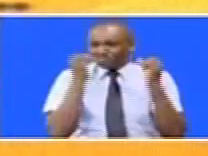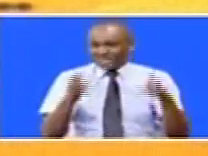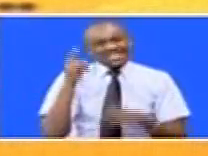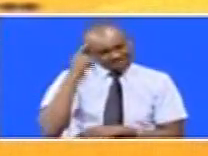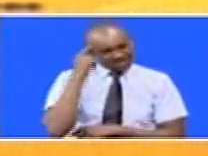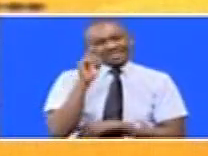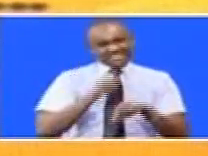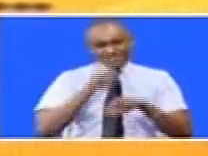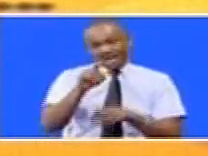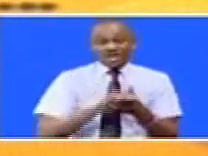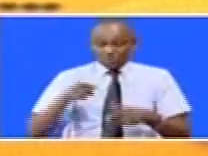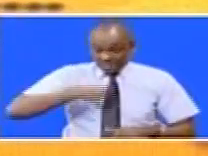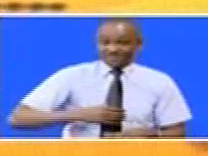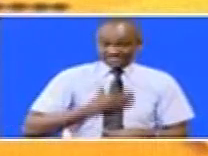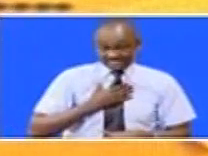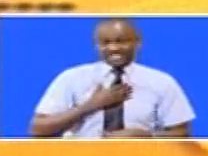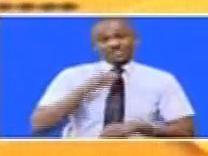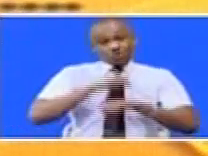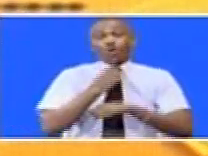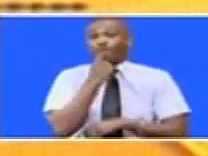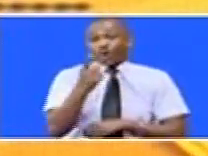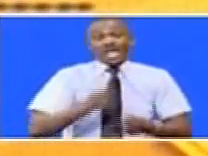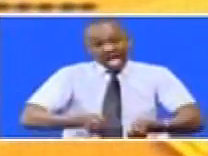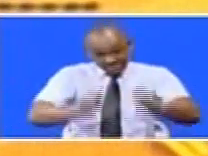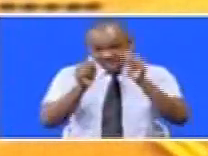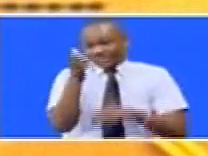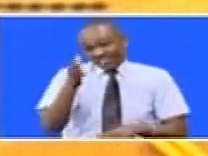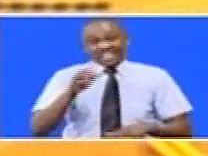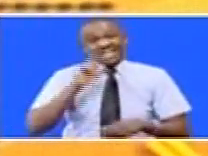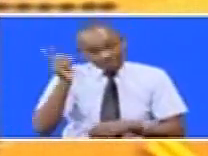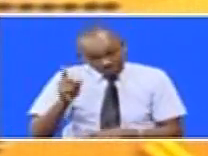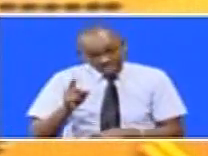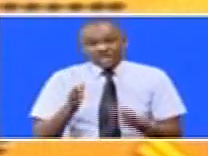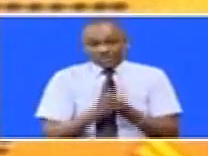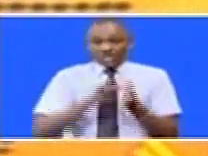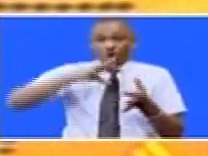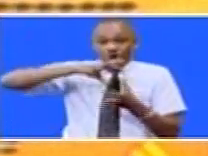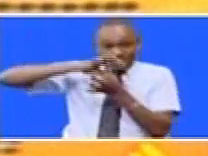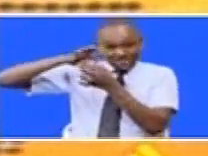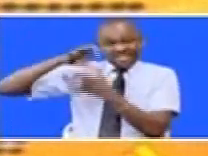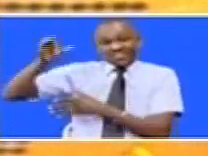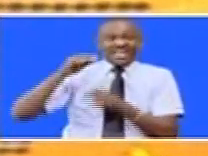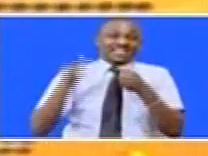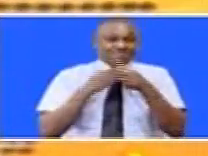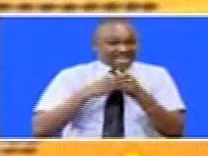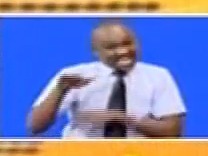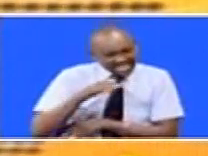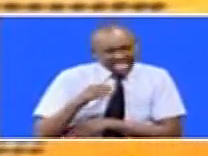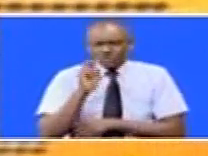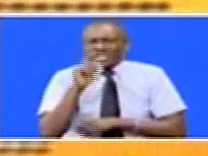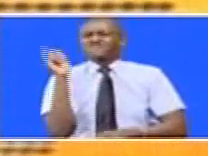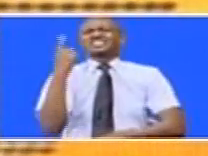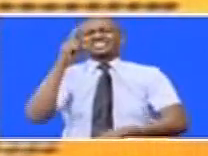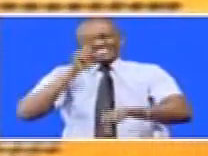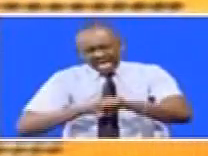maishani. Tulizuru shule ya Moi Avenue katikati mwa jiji la Nairobi na Olympic mtaani Kibra kushuhudia jinsi siku ya